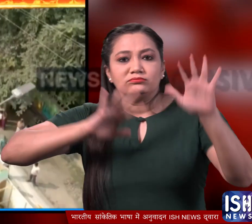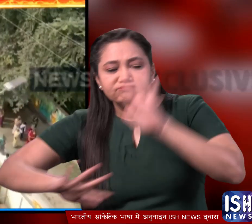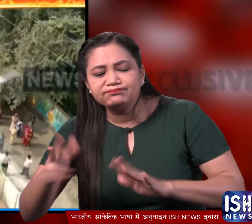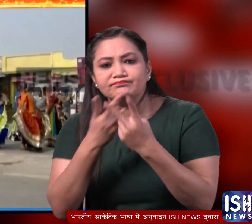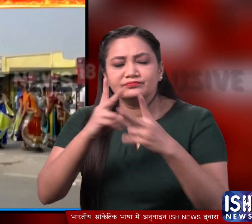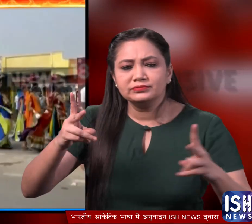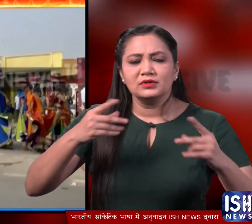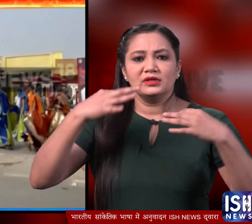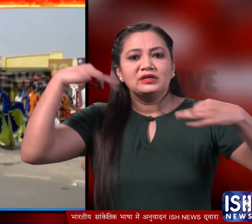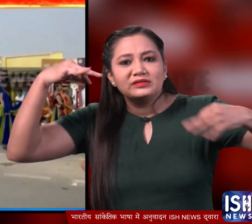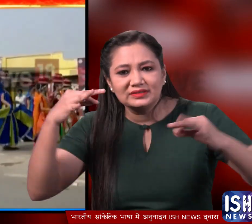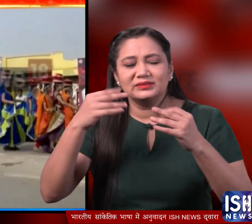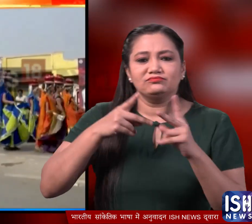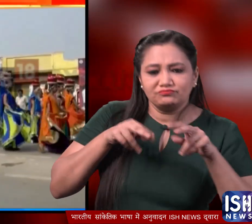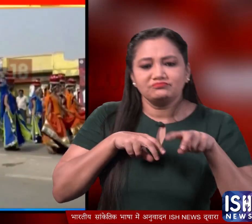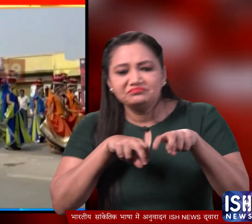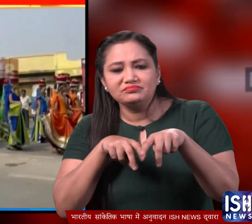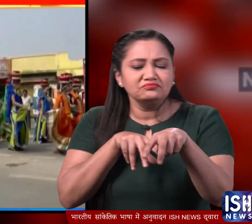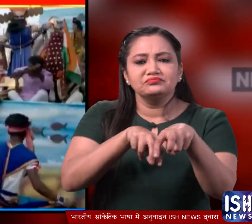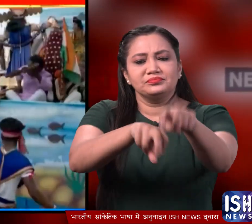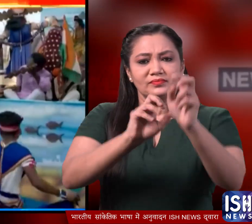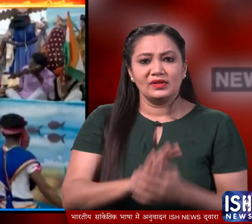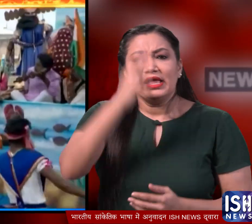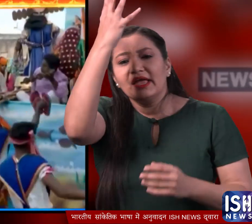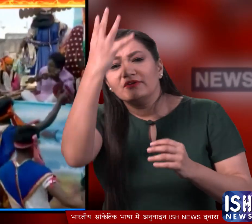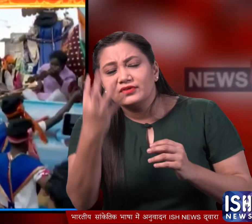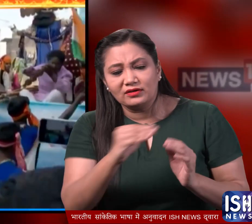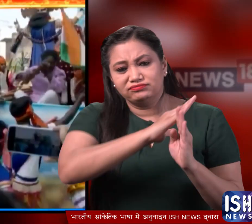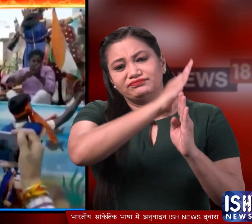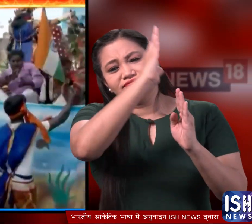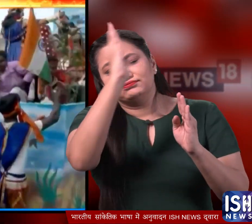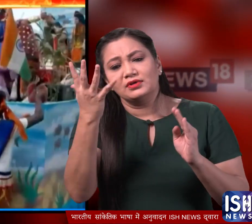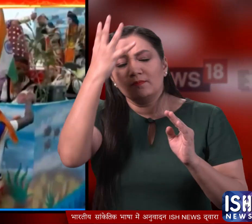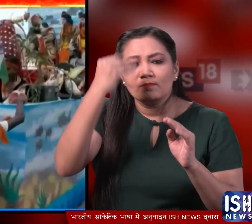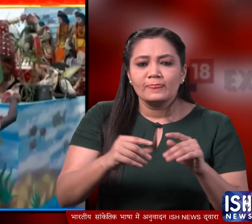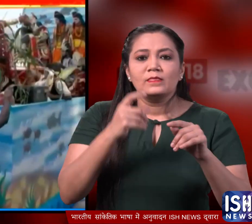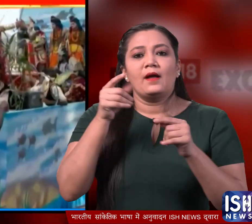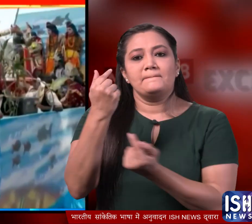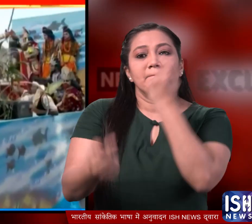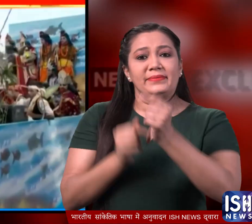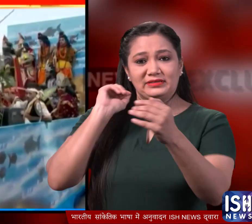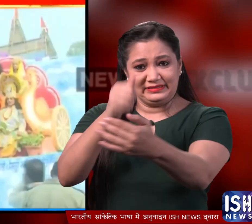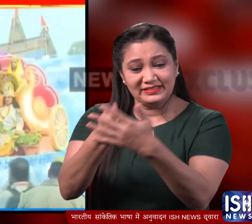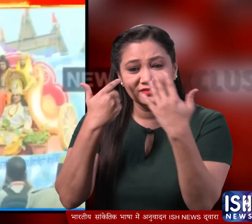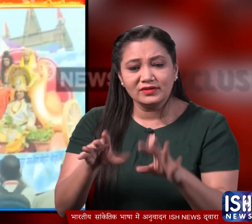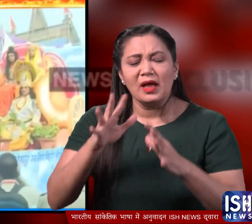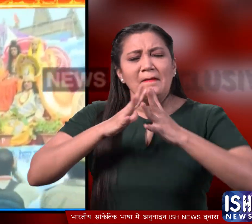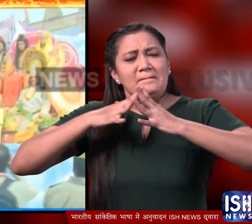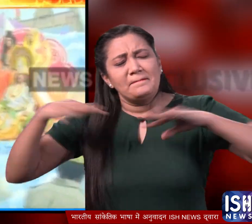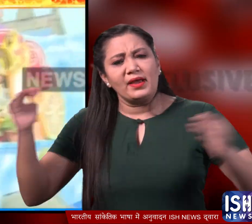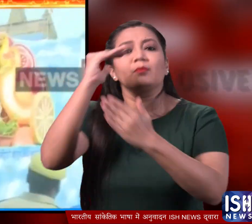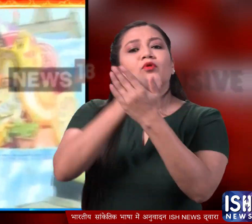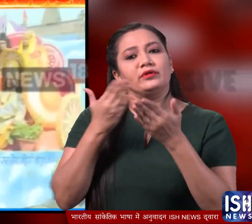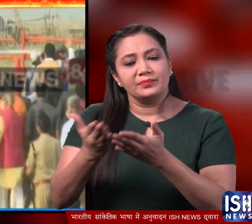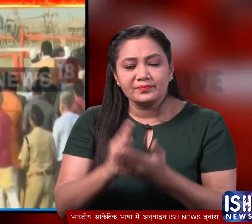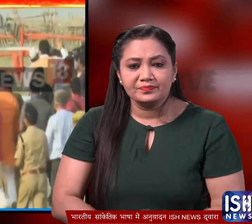کلاکار یاترہ کے دوران سانسکرتک کارکرم بھی کرتے رہے شام ہوتے ہوتے یہ شوہ یاترہ رام گھٹا پارک میں پہنچ گئی جہاں بڑا